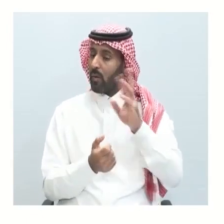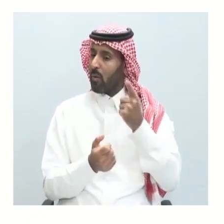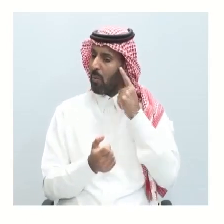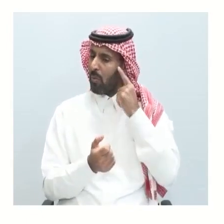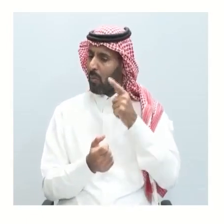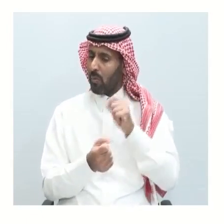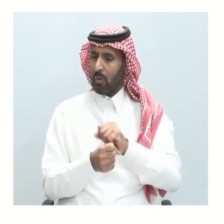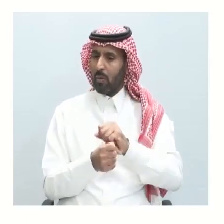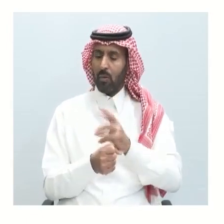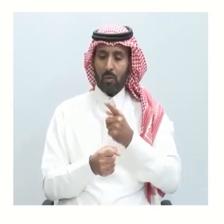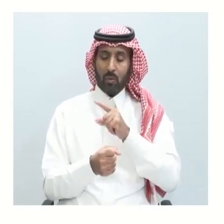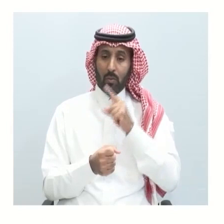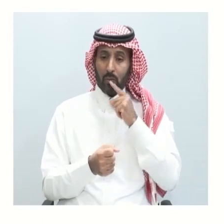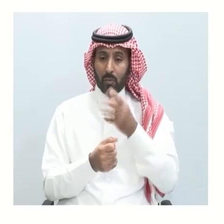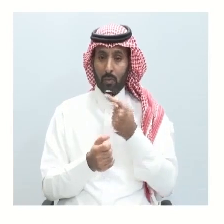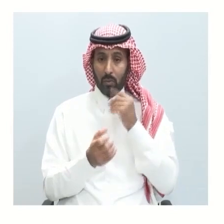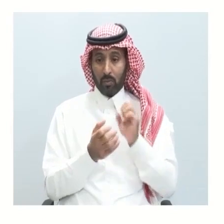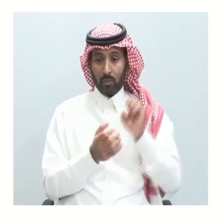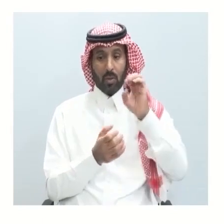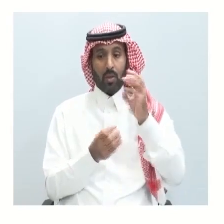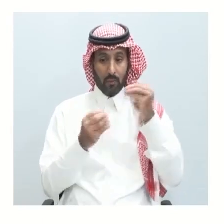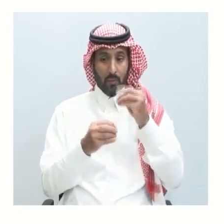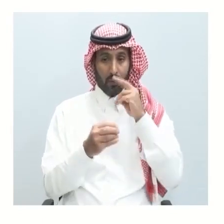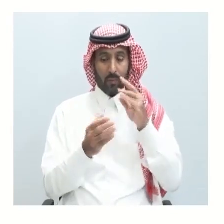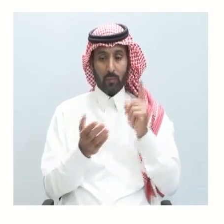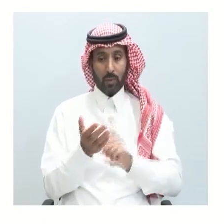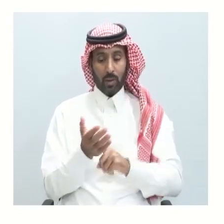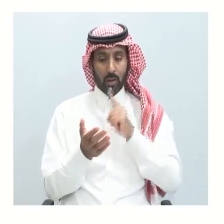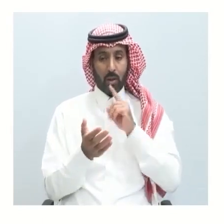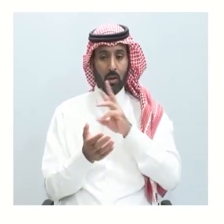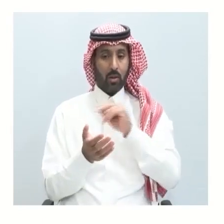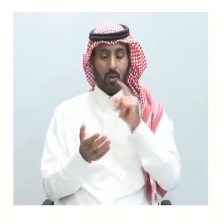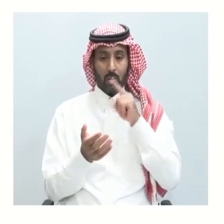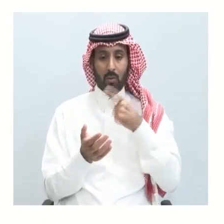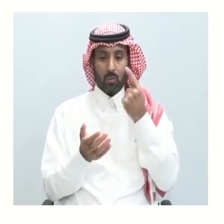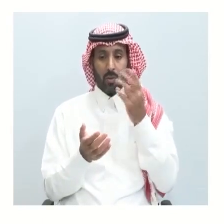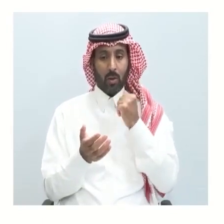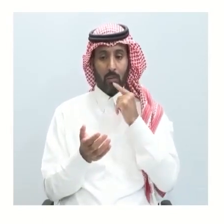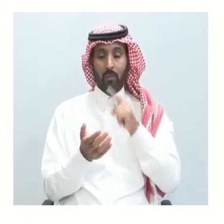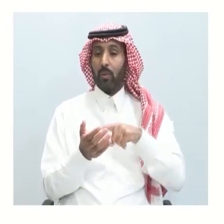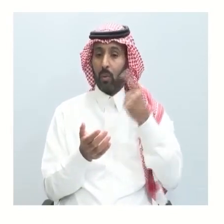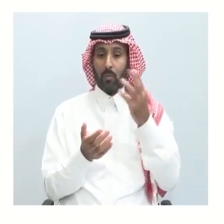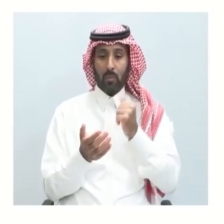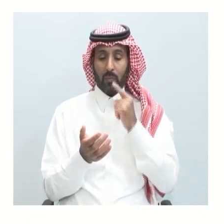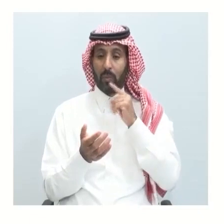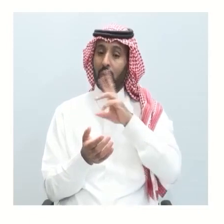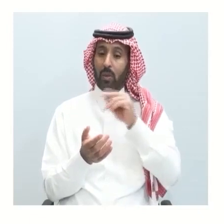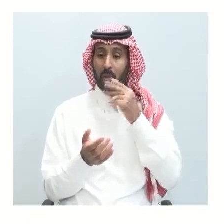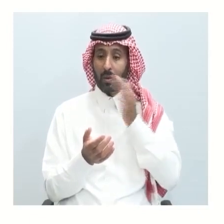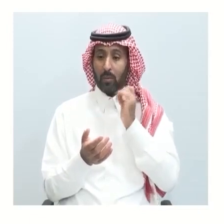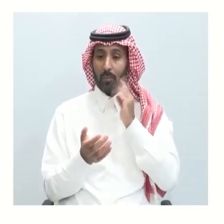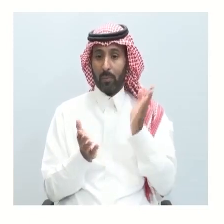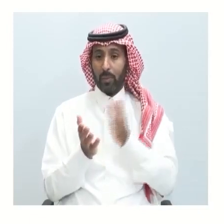والمعاملات ستكون موجودة، إذا ستتأكد منها. طبعا هنا واحد لم يكتب، هنا واحد لم يكتب، الطريقة جدا